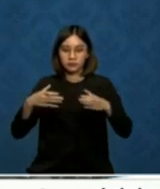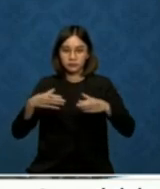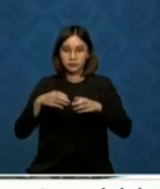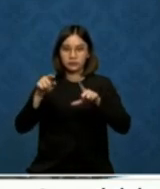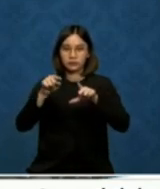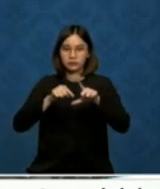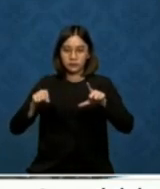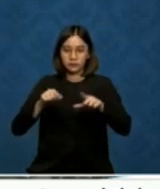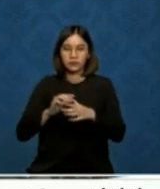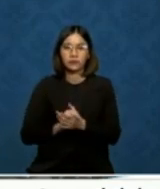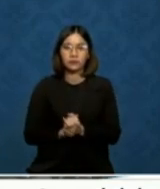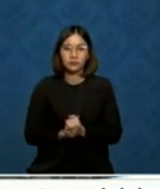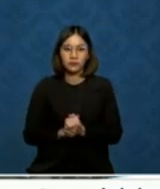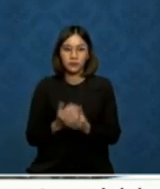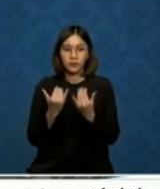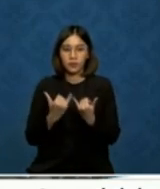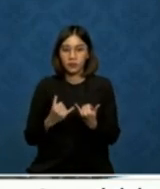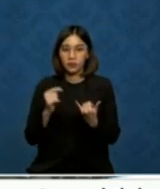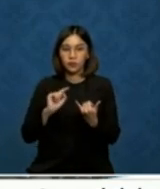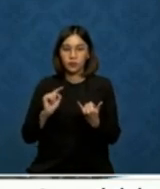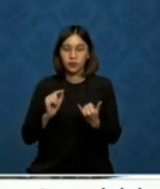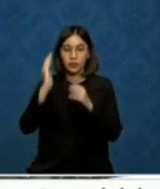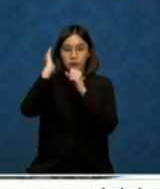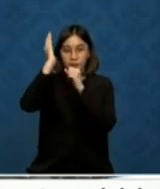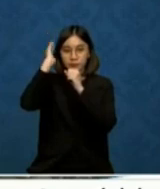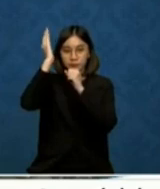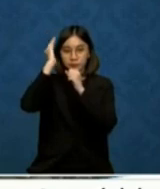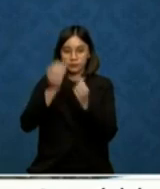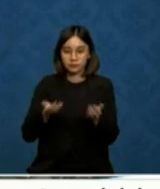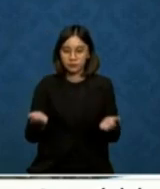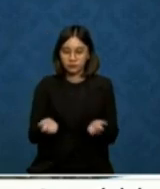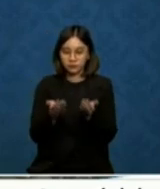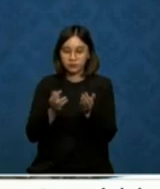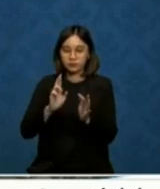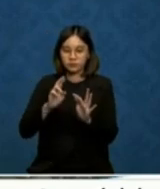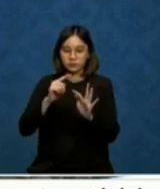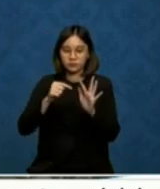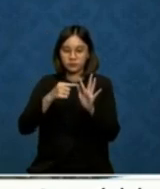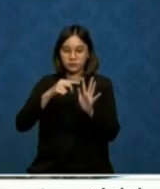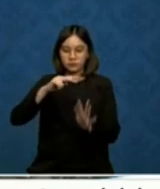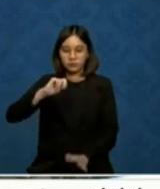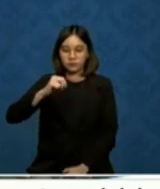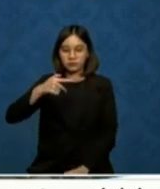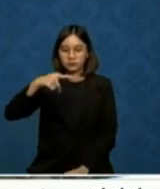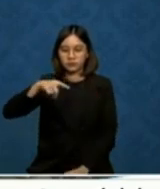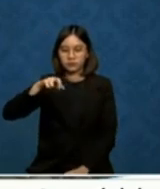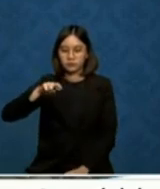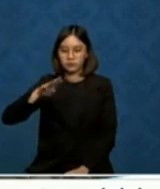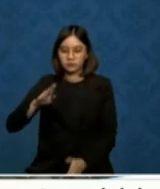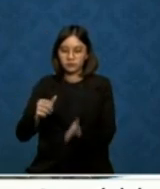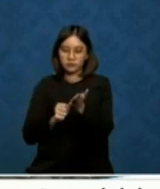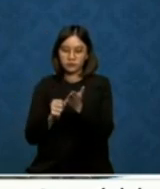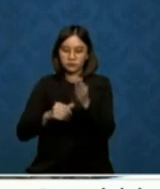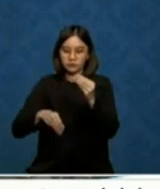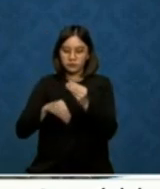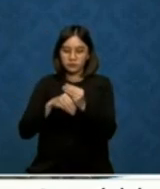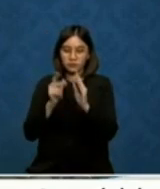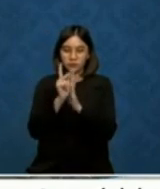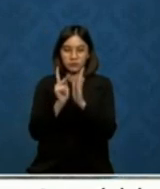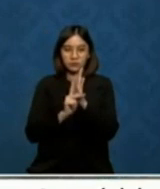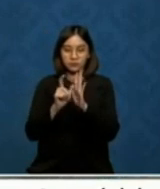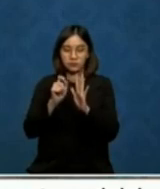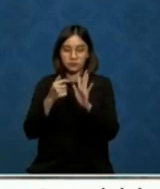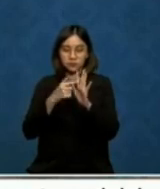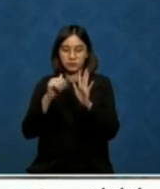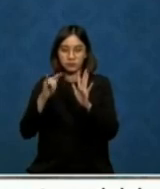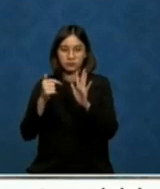าวไกลวันนี้ผมขออภิปรายสนับสนุนร่างพระราชบัญญัติแก้ไขเพิ่มเติมประมวลกฎหมายอาญา